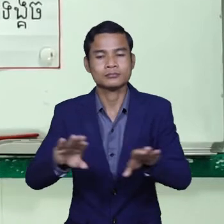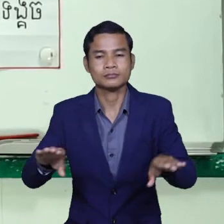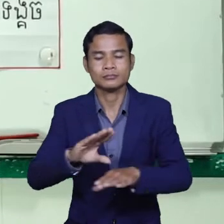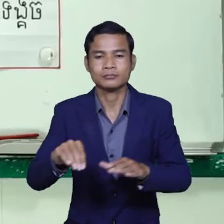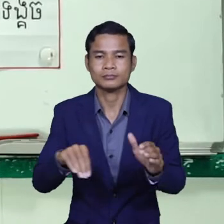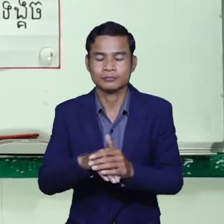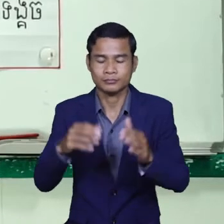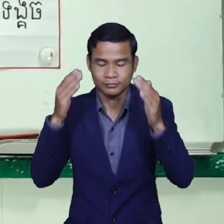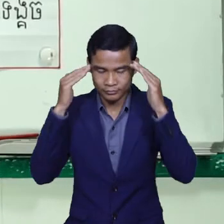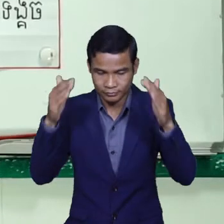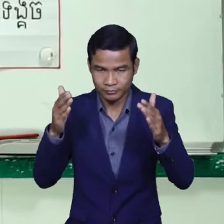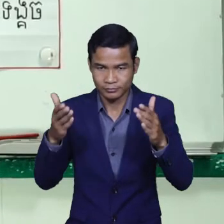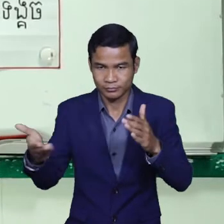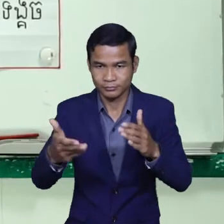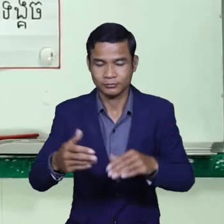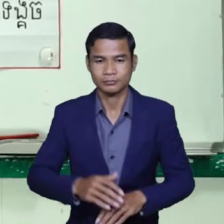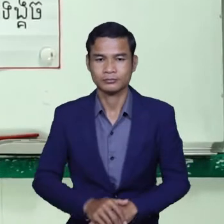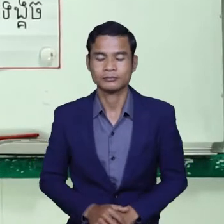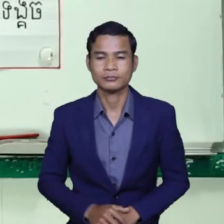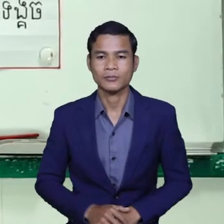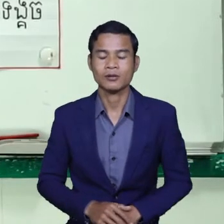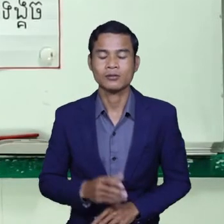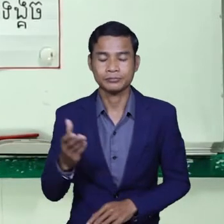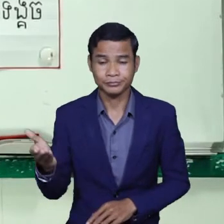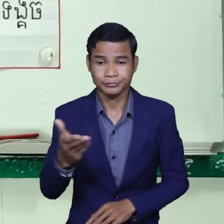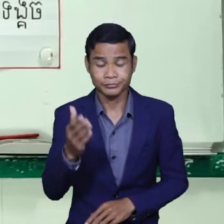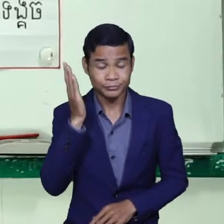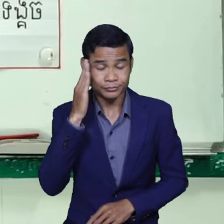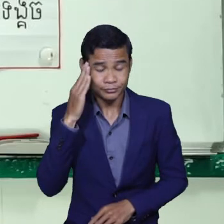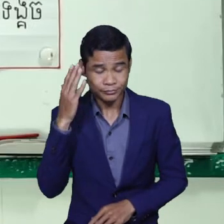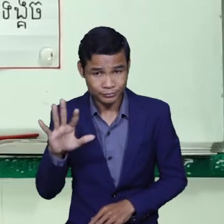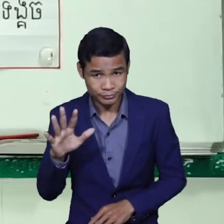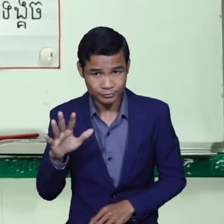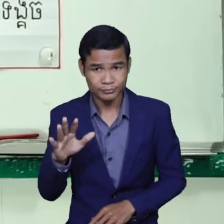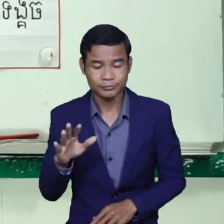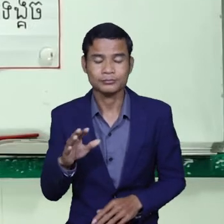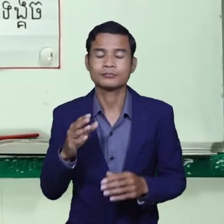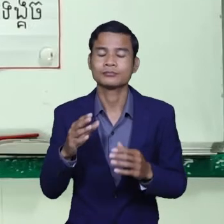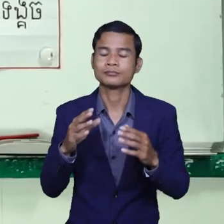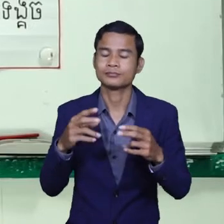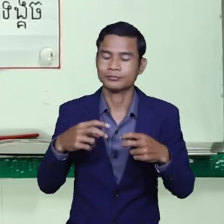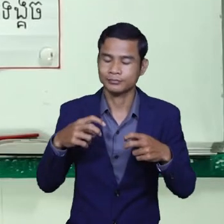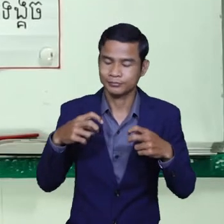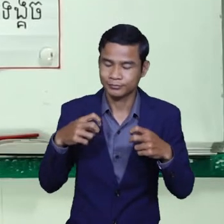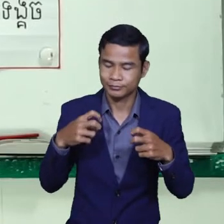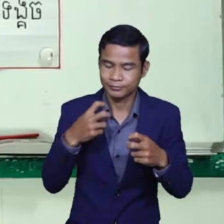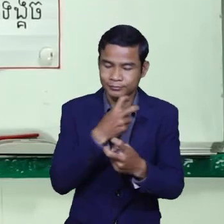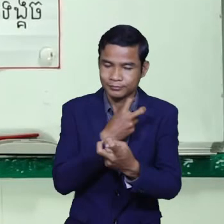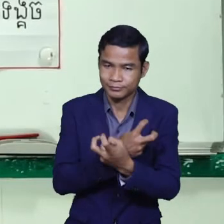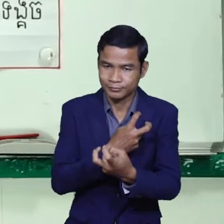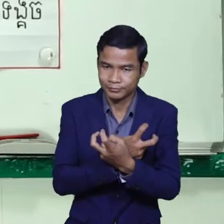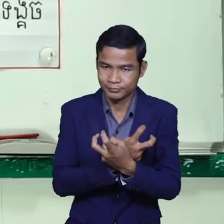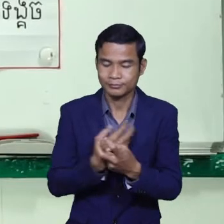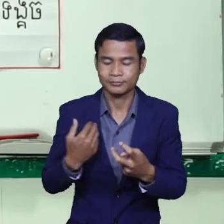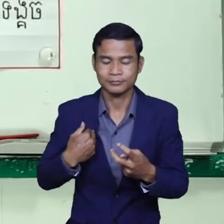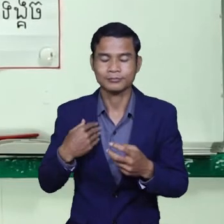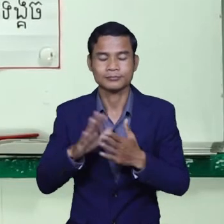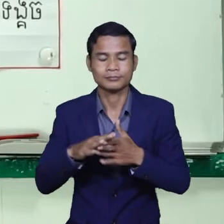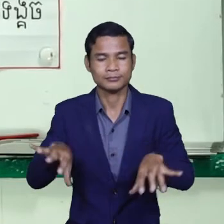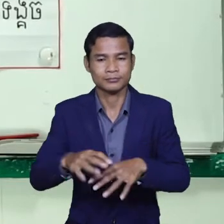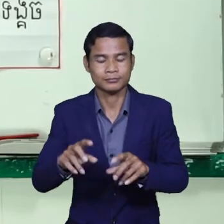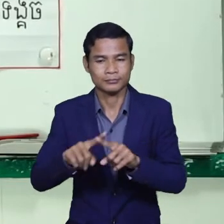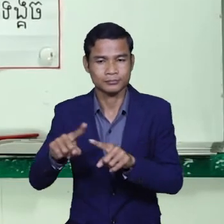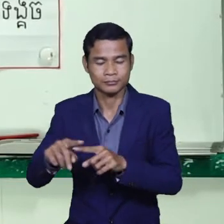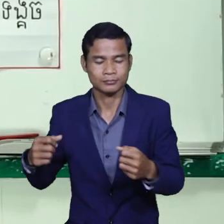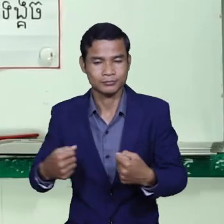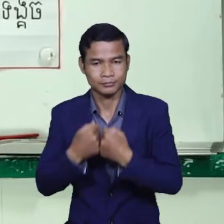sẽ đạp đời dục chật tục đạn nè con á chàng chẳng con bạn đang hái thà cha cho ông dưỡng cư miên cô thân đời xá cha sạc cam một xem xèn